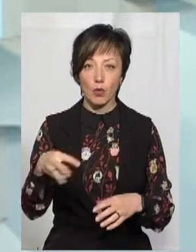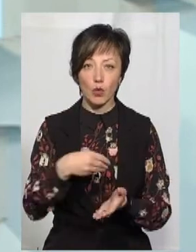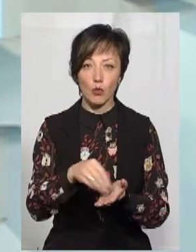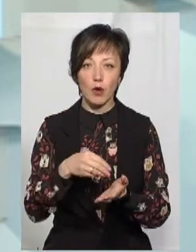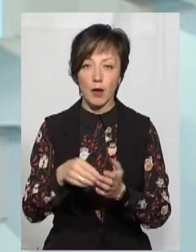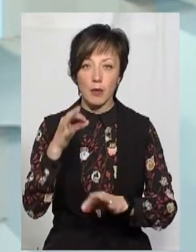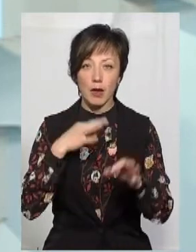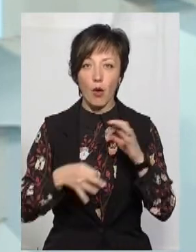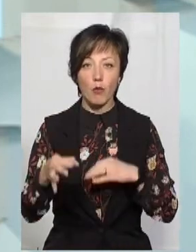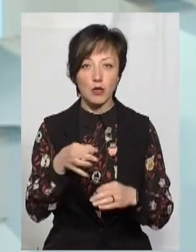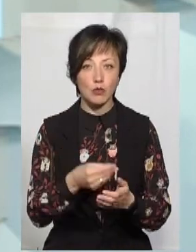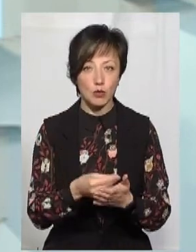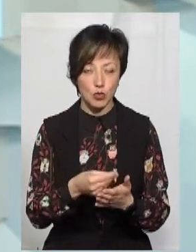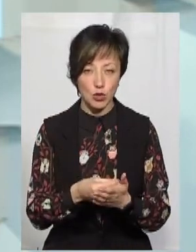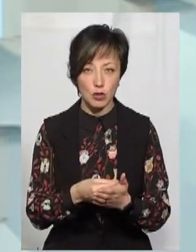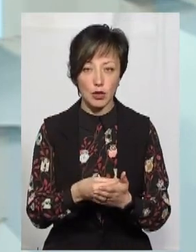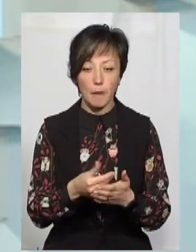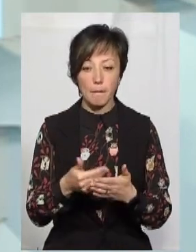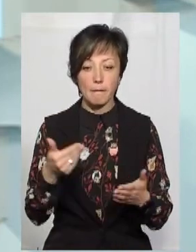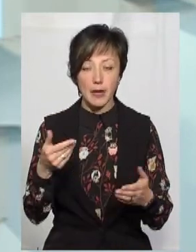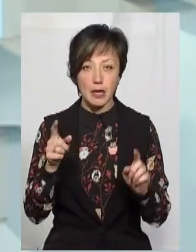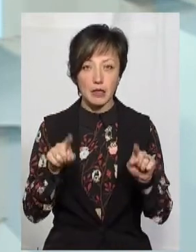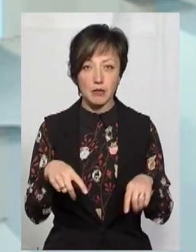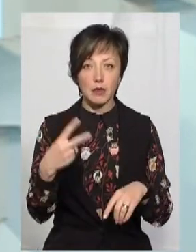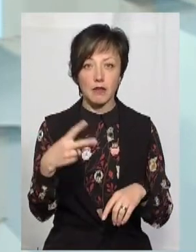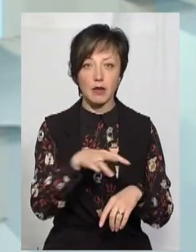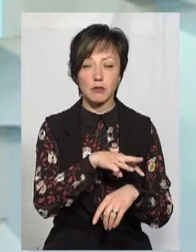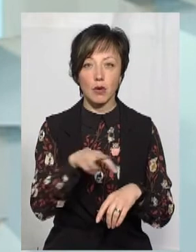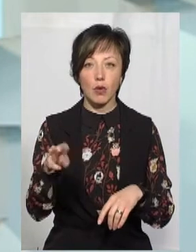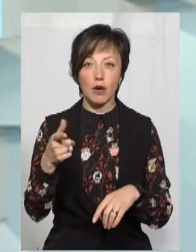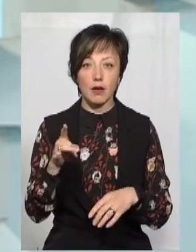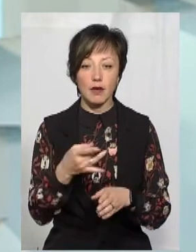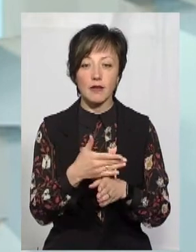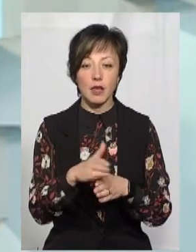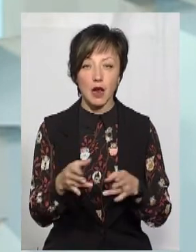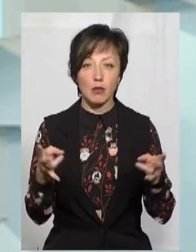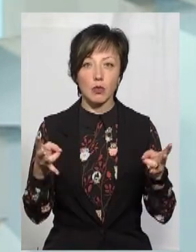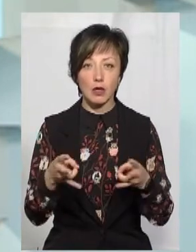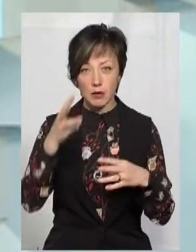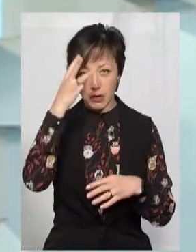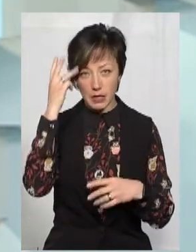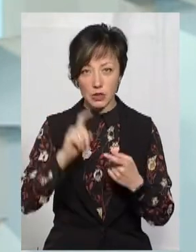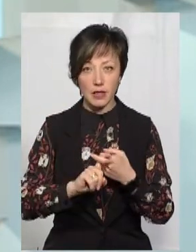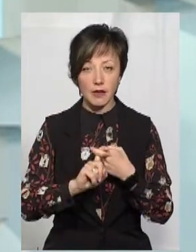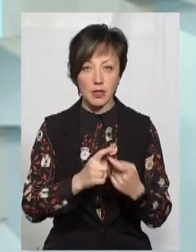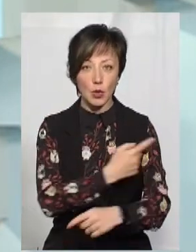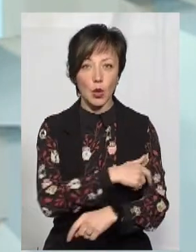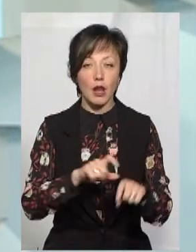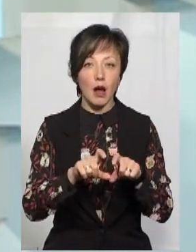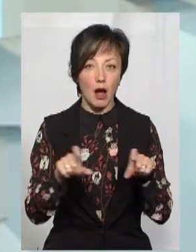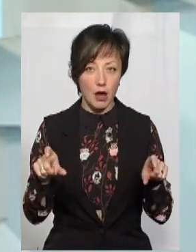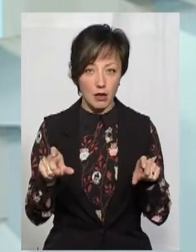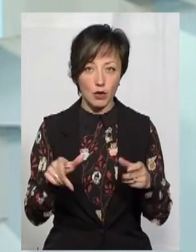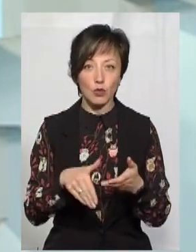ліків з обласного бюджету. Перед тим 2,5 мільйонів гривень вже з обласного бюджету виділялося для потреб Хмельницької інфекційної лікарні. В принципі,